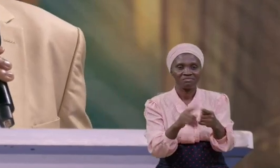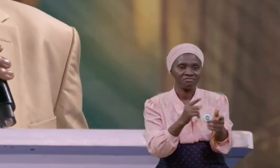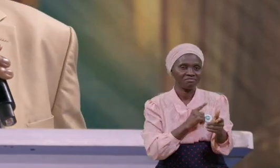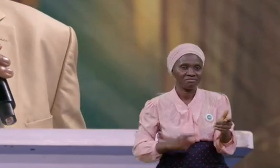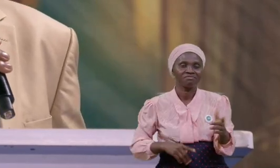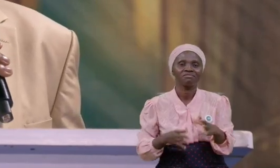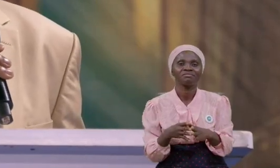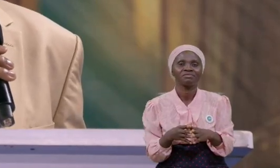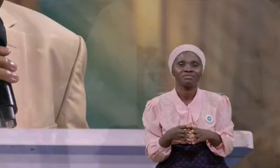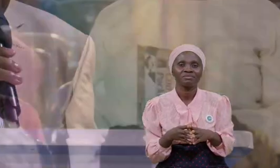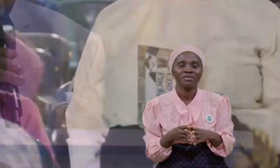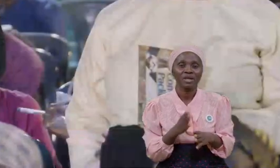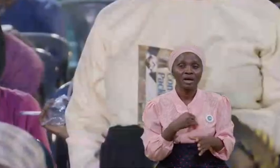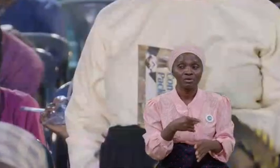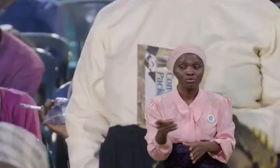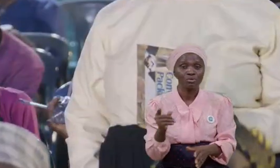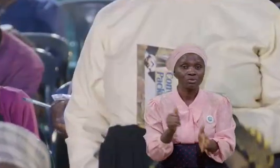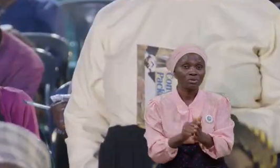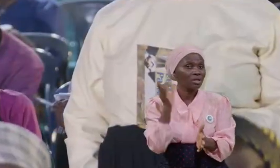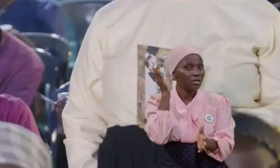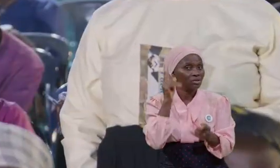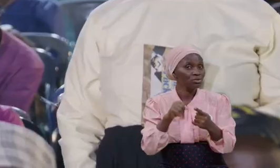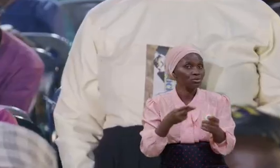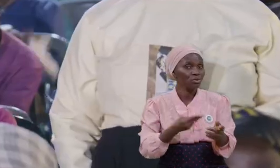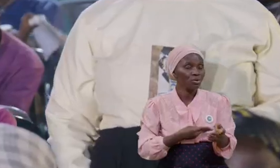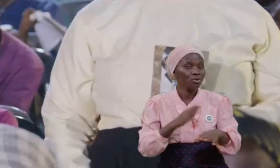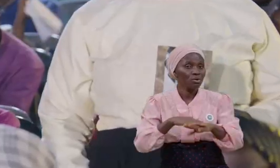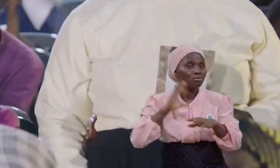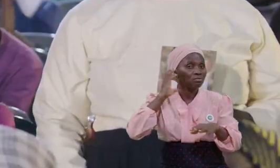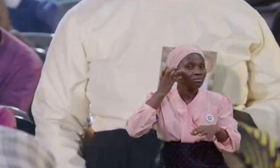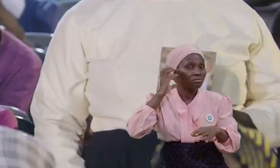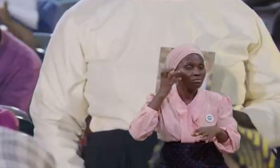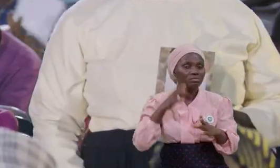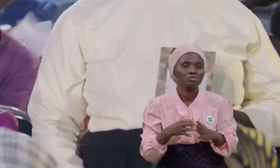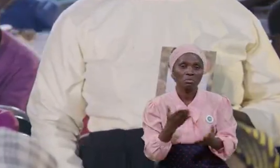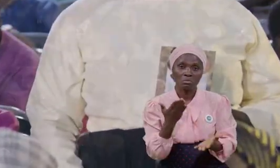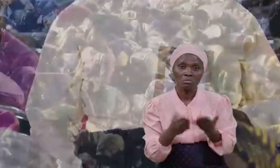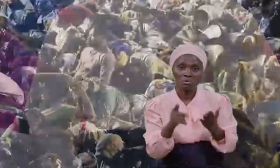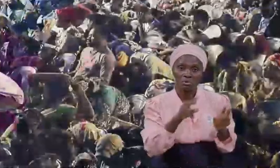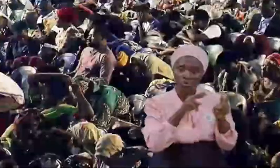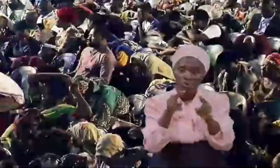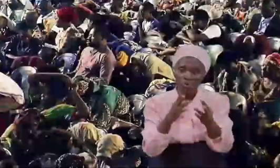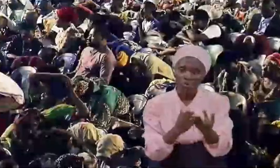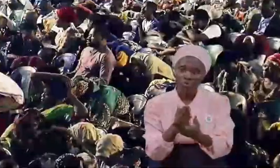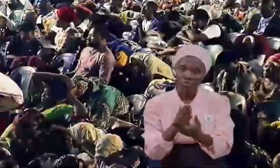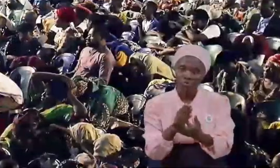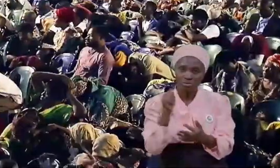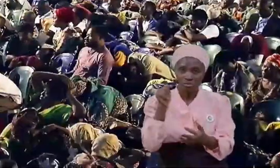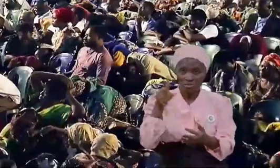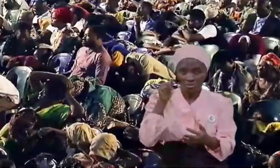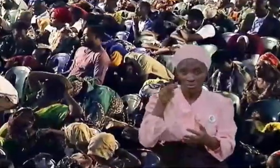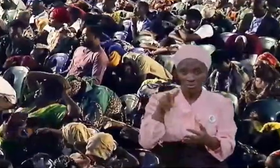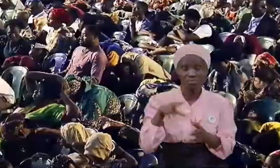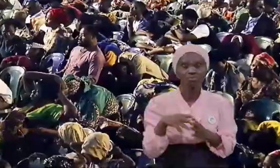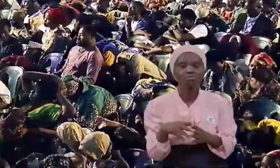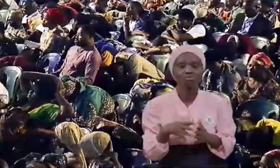radio, ou bien c'est sur une chaîne de télé que vous nous suivez, vous pouvez nous